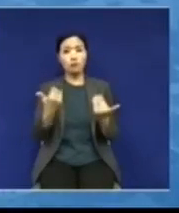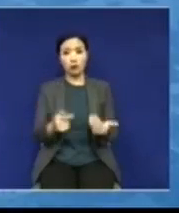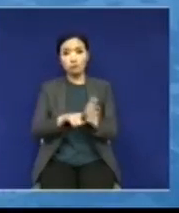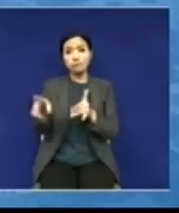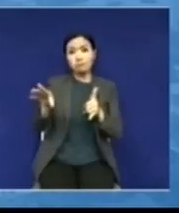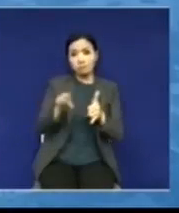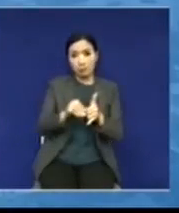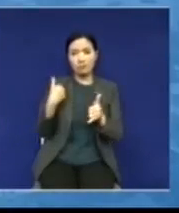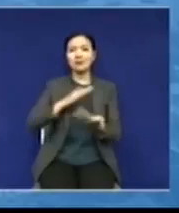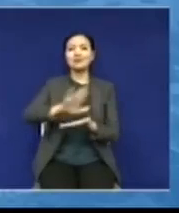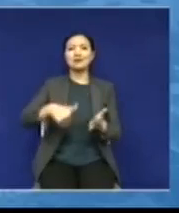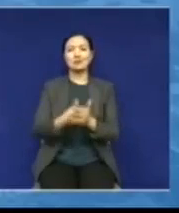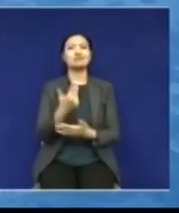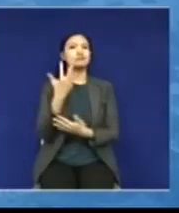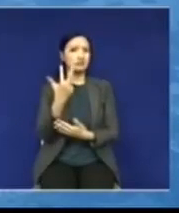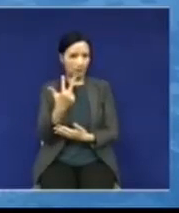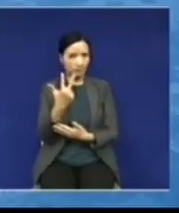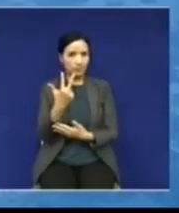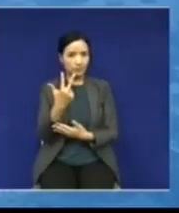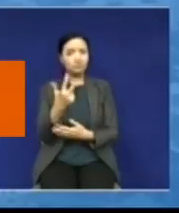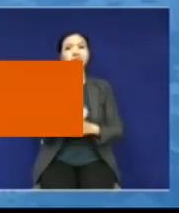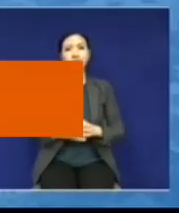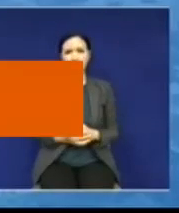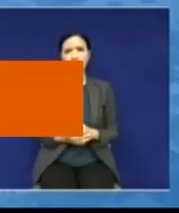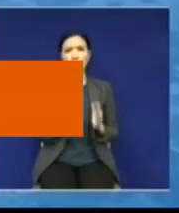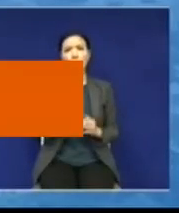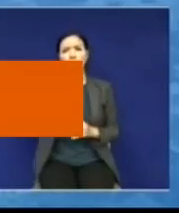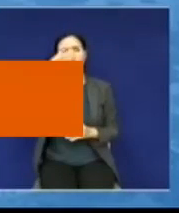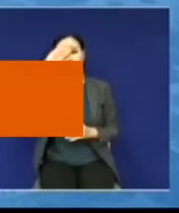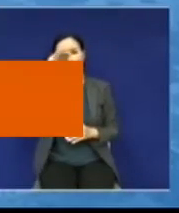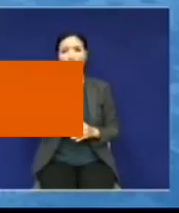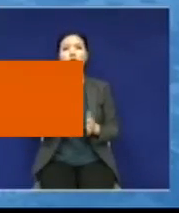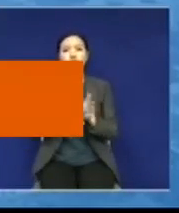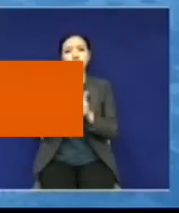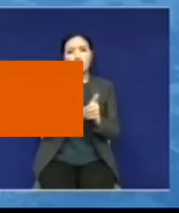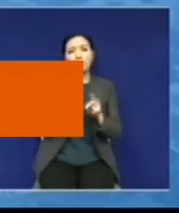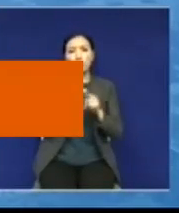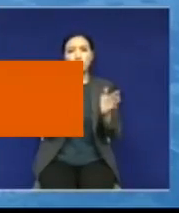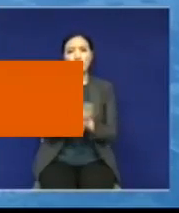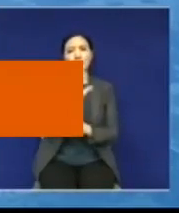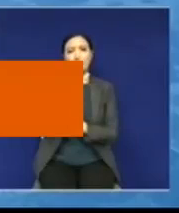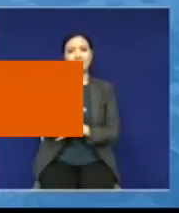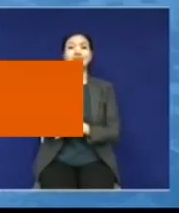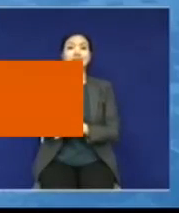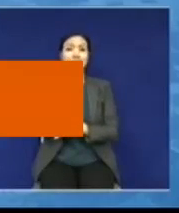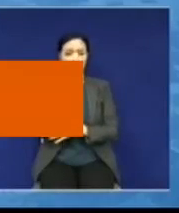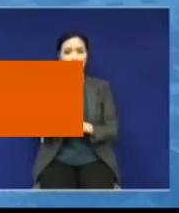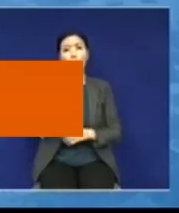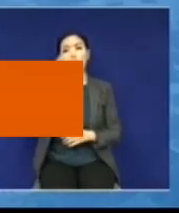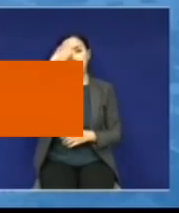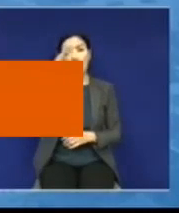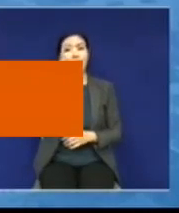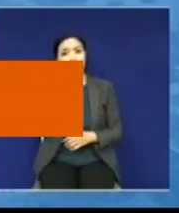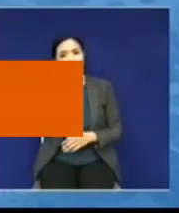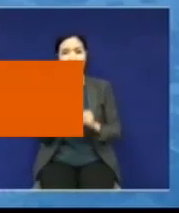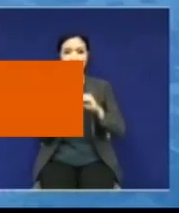ของเรามีจำนวนทั้งสิ้น3รายนะคะทำให้มีผู้ป่วยสะสมจำนวน 3,040 รายเป็นผู้ป่วยกลับบ้านเ